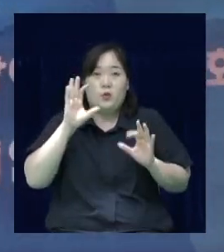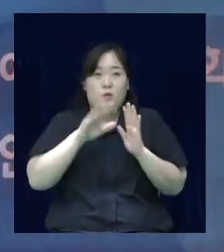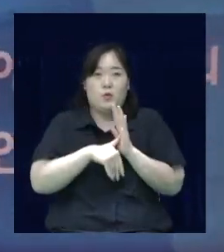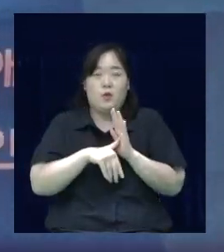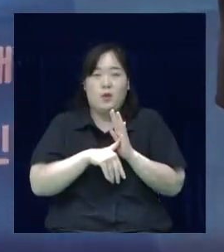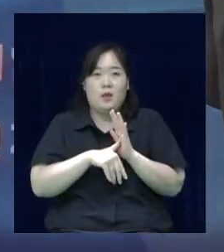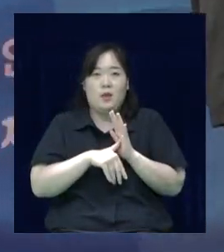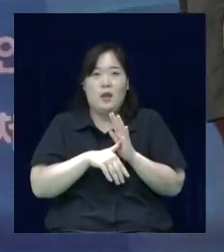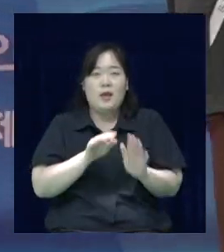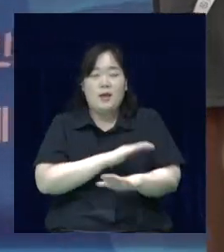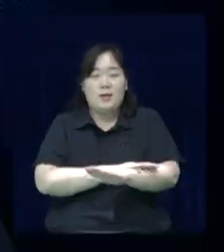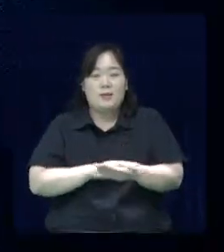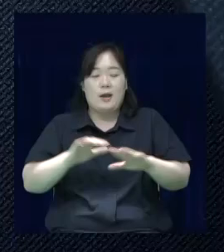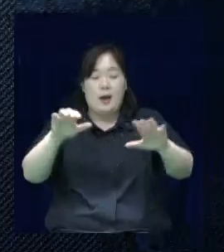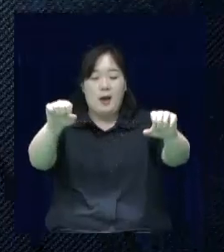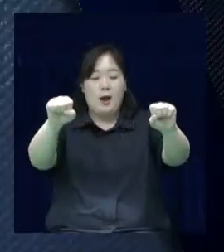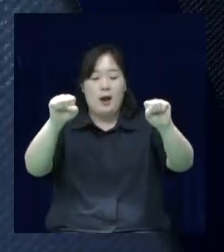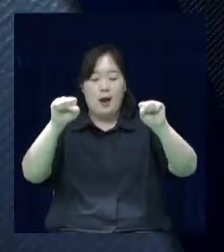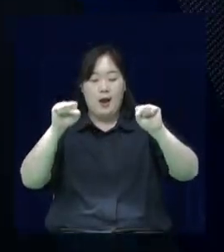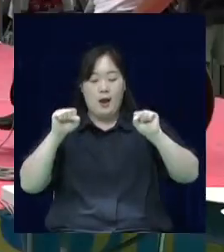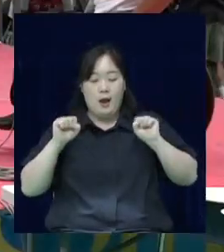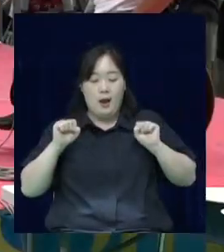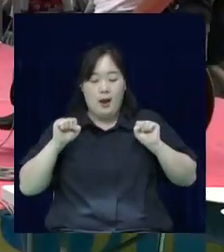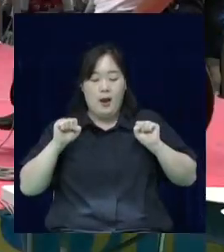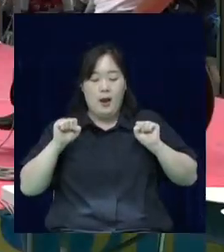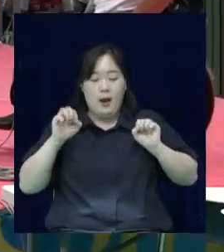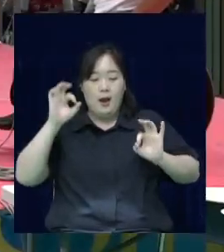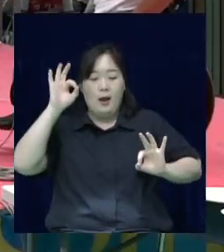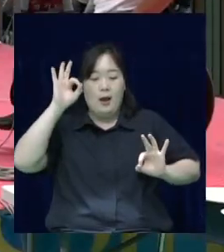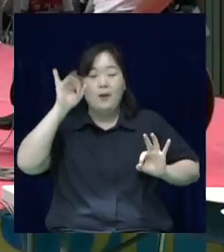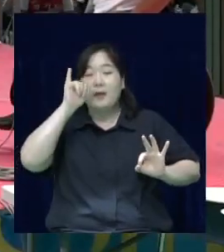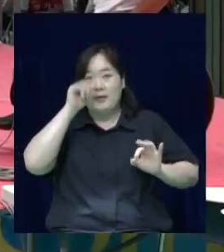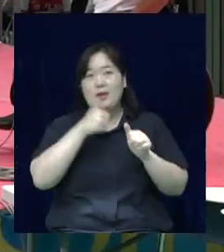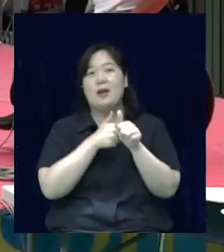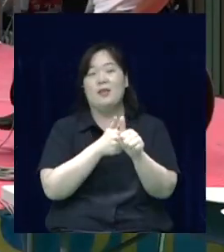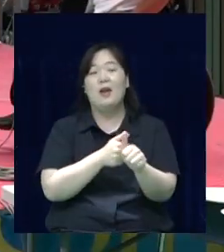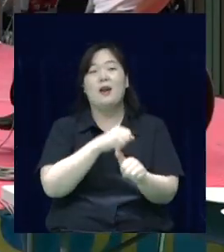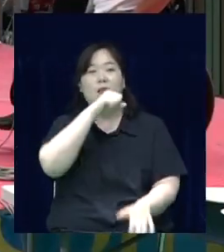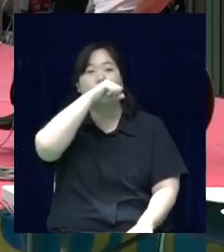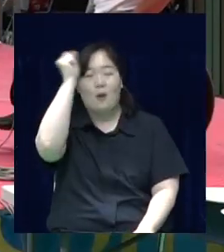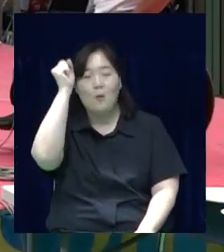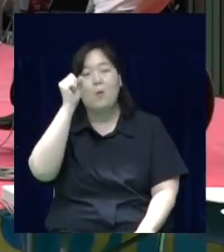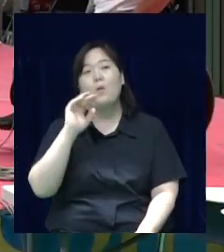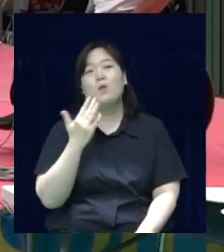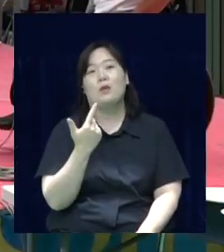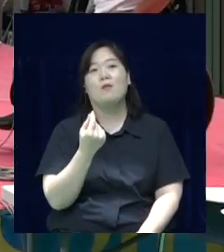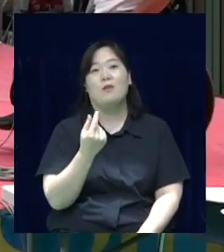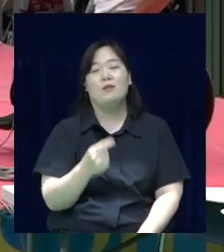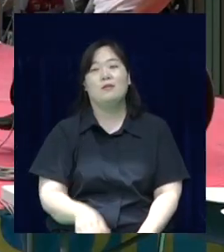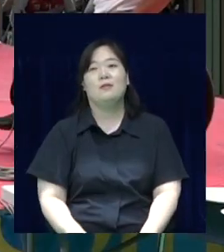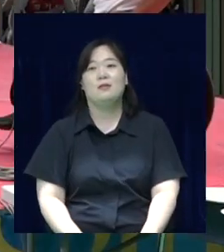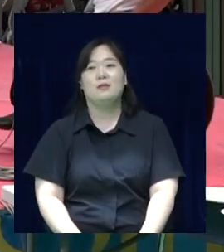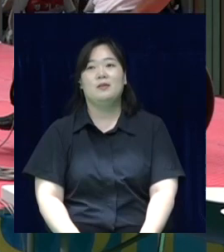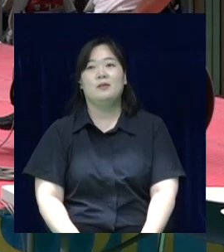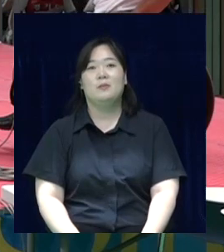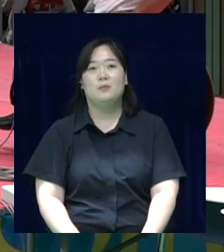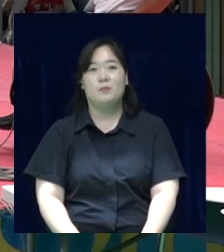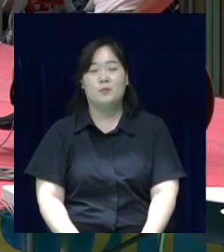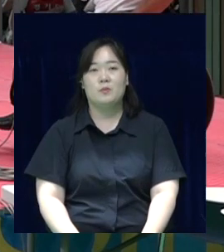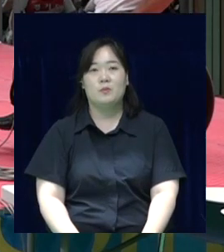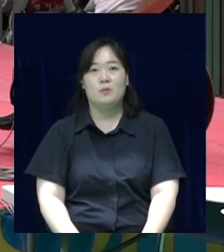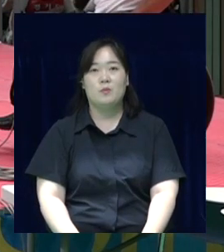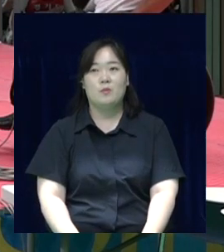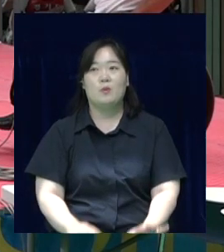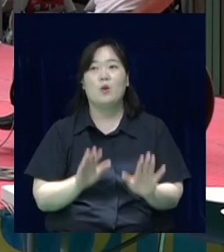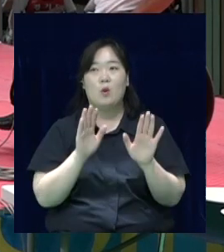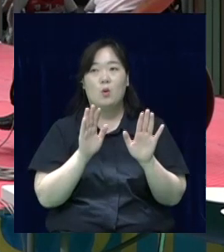잘 해주느냐가 또 예, 굉장히 중요할 굉장히 것 같은데. 안정되게 네. 해야 되는데 그것을 굉장히 어렵게 지금 선수들이 네. 잘 풀어나가지 못하고 있습니다. 자, 01년생의